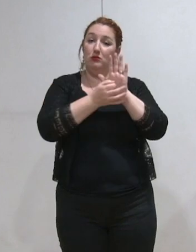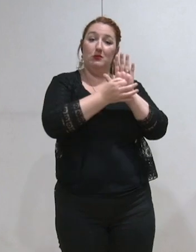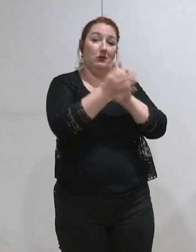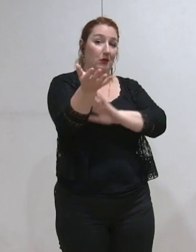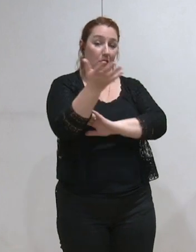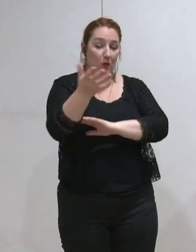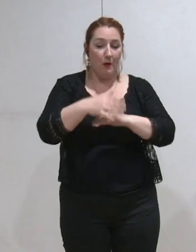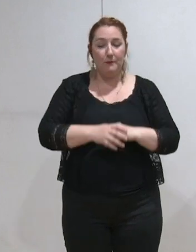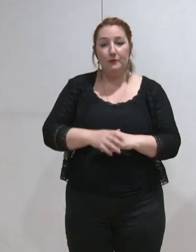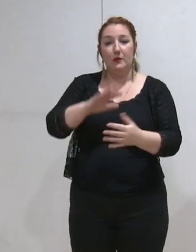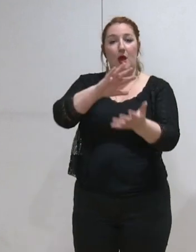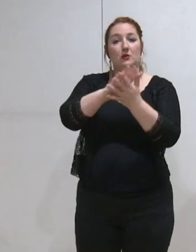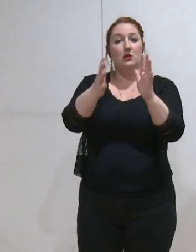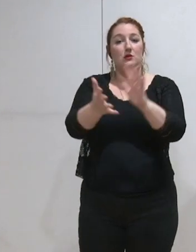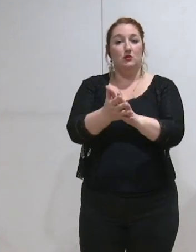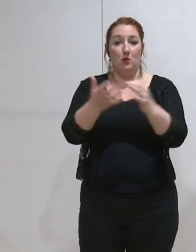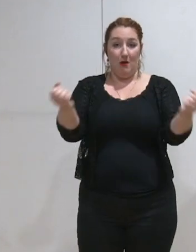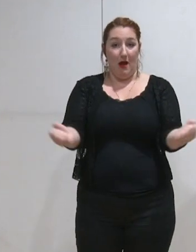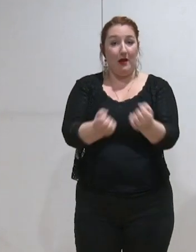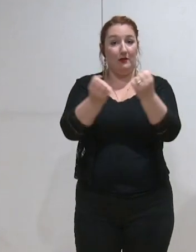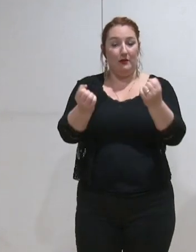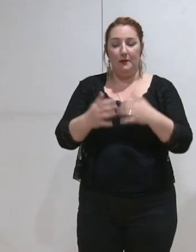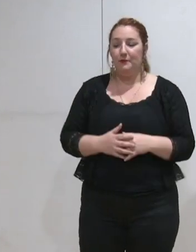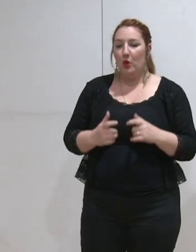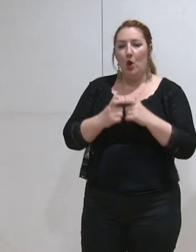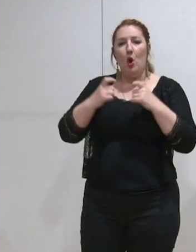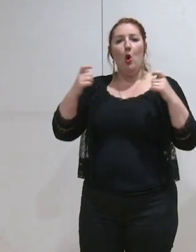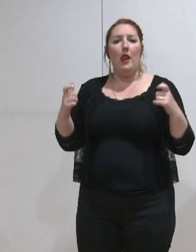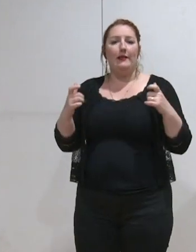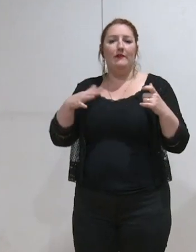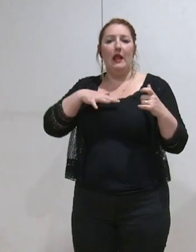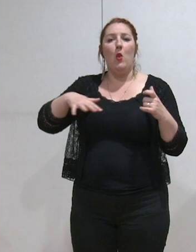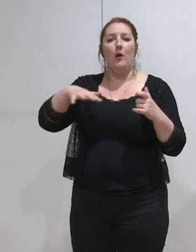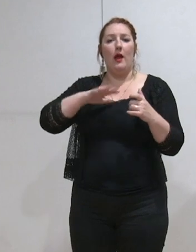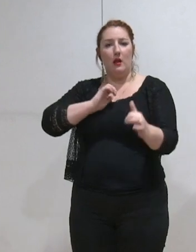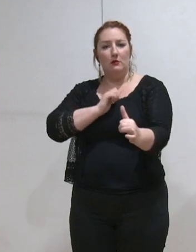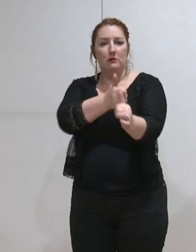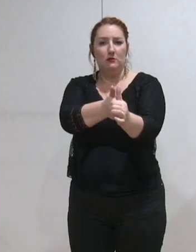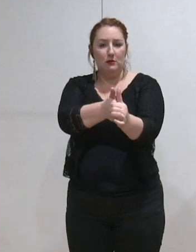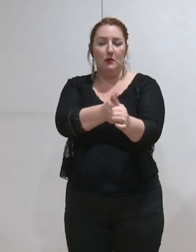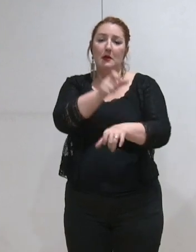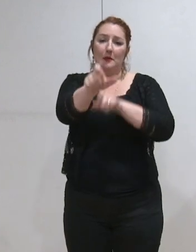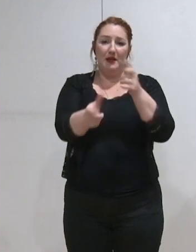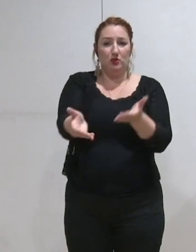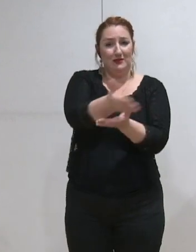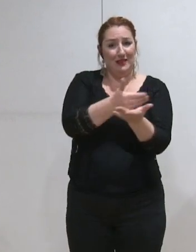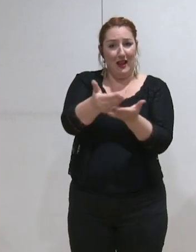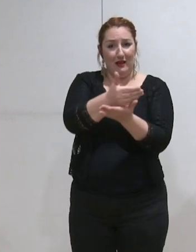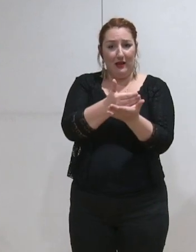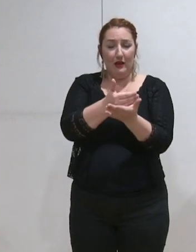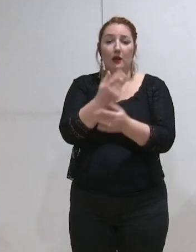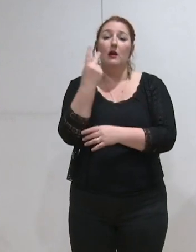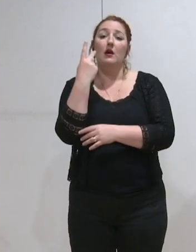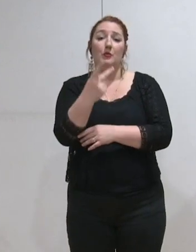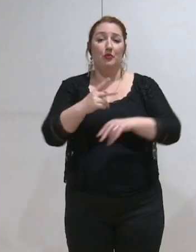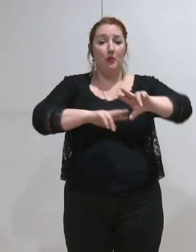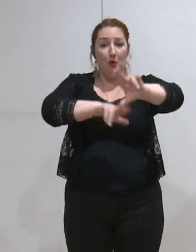est poursuivie par une collectivité locale les salariés bénéficient du transfert de leur contrat de travail